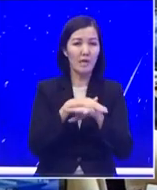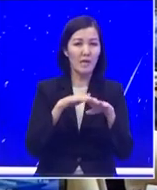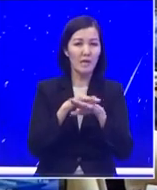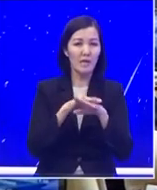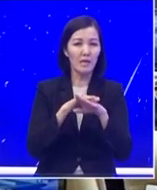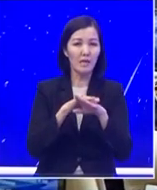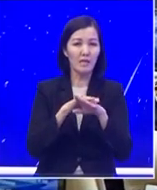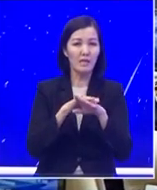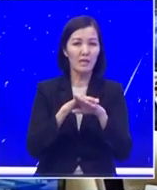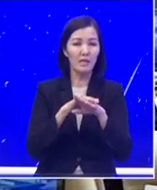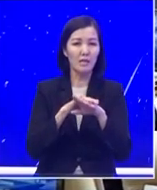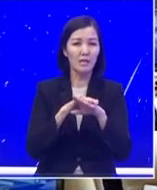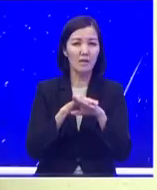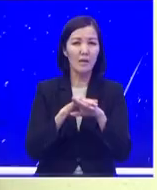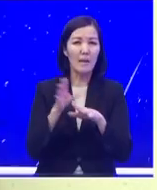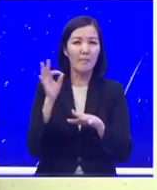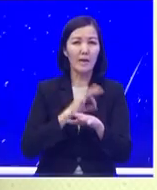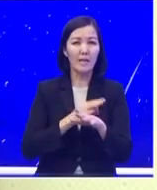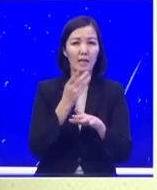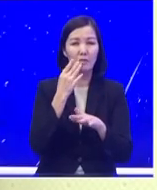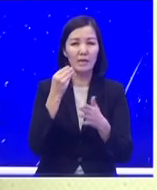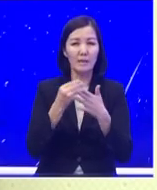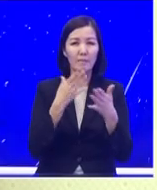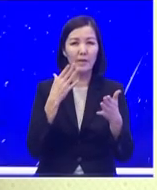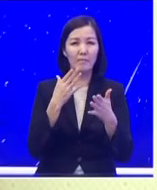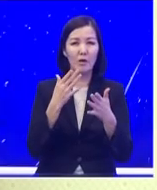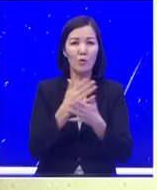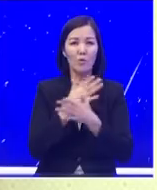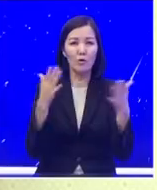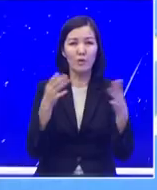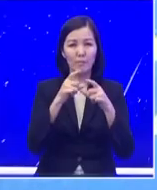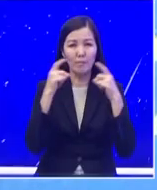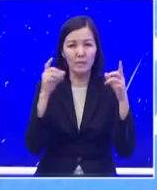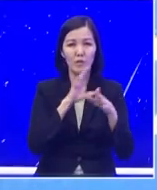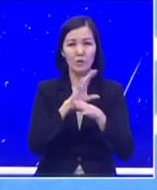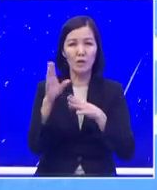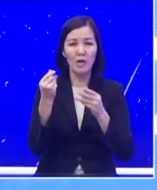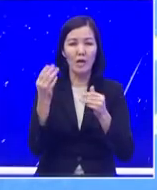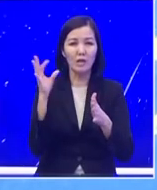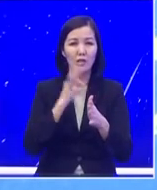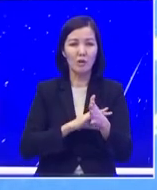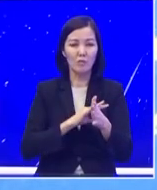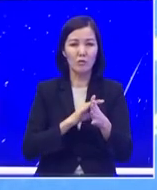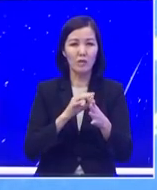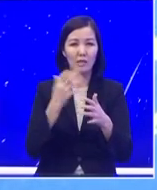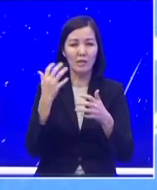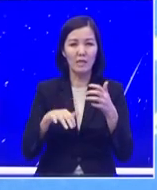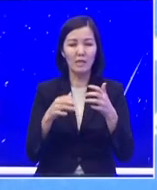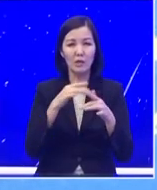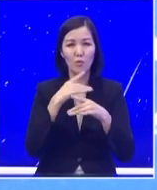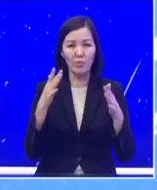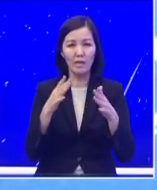арасында осы дүрмекті пайдаланып, шетелге қымбат бағаға үлкен көлемде маска жөнелтіп, ақша тауып жүрген делдалдар